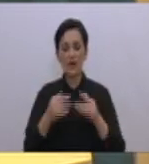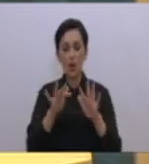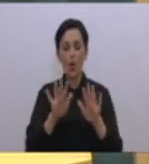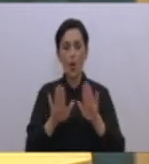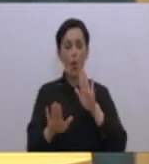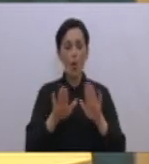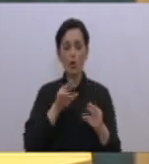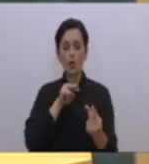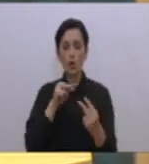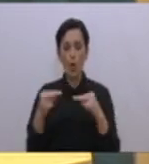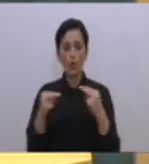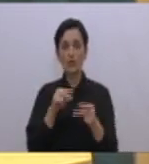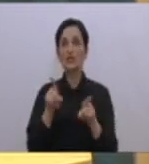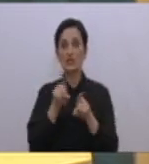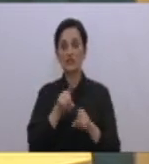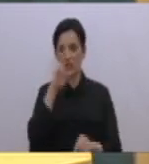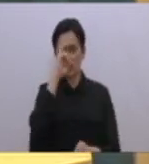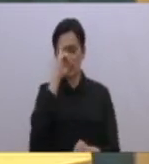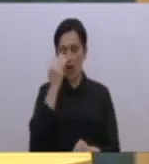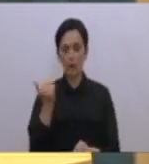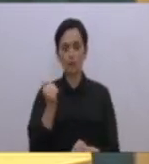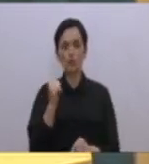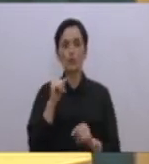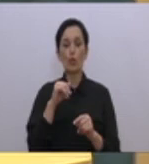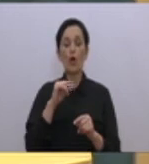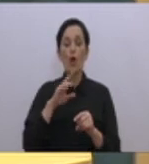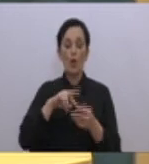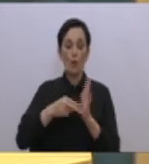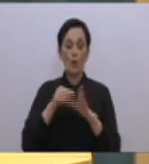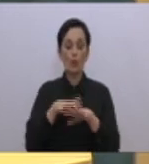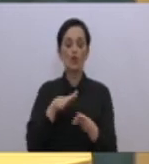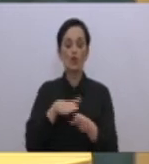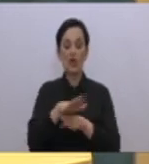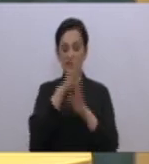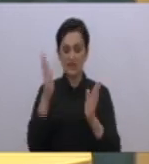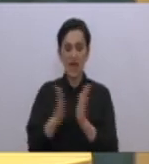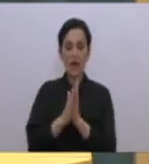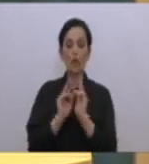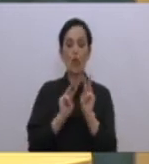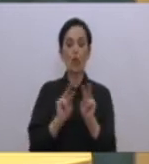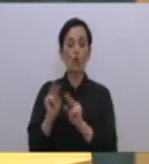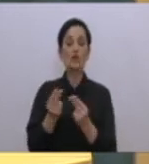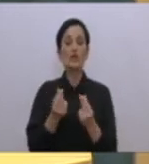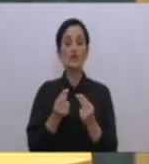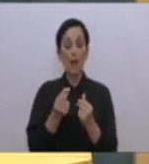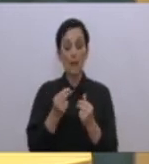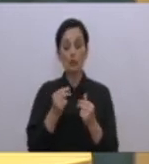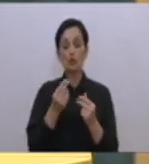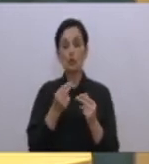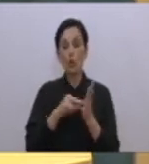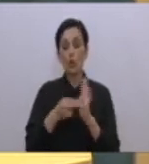და კოორდინაციას, ისე სახელმწიფო ბიუჯეტის შესრულების საერთო კონტროლს. Ამასთან ერთად საფინანსო საბიუჯეტო